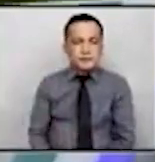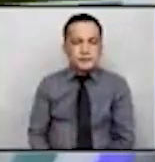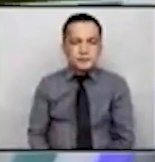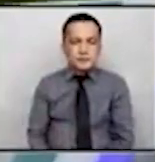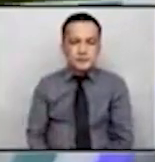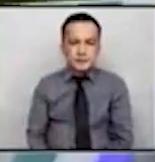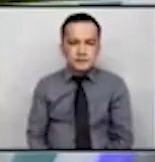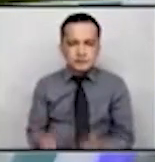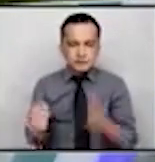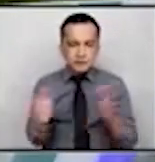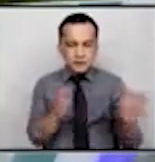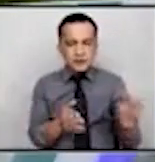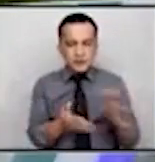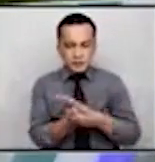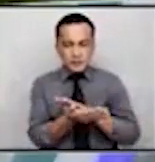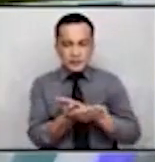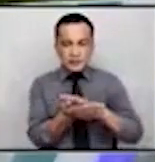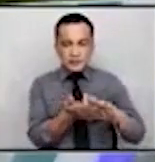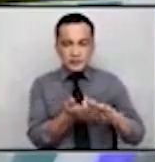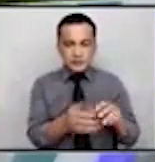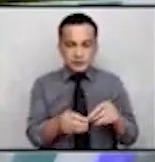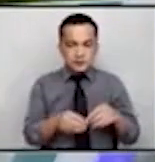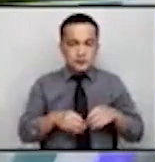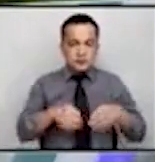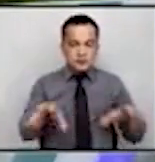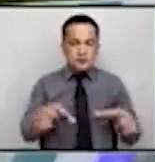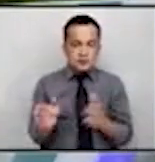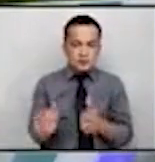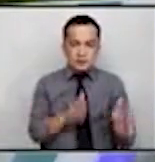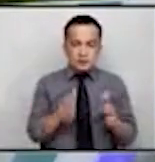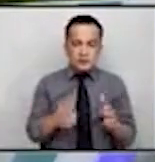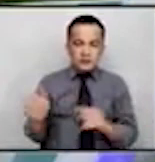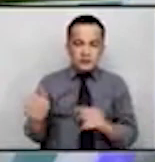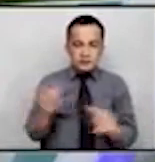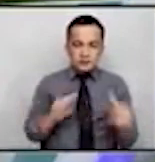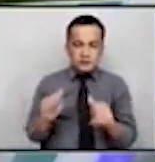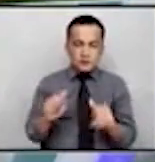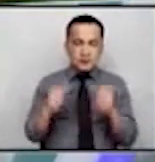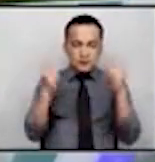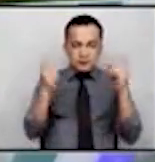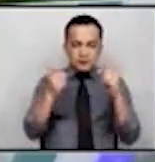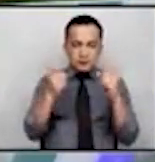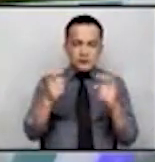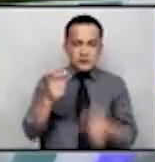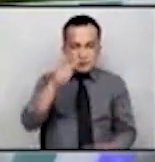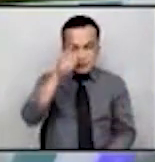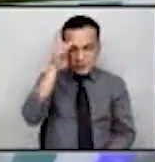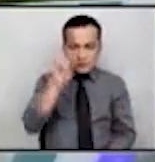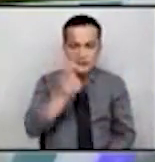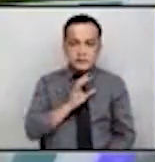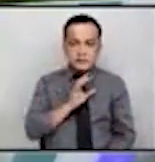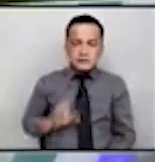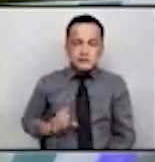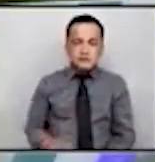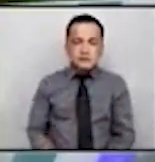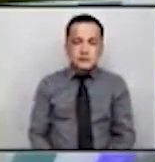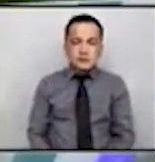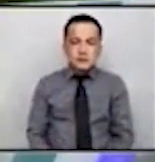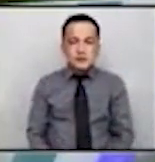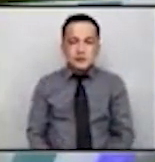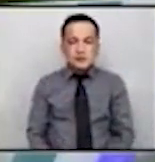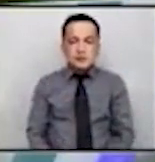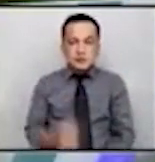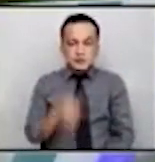Maayos na naipatupad ang mga inilatag na plano at aktibidad sa selebrasyon ng itim na Poong Nazareno. Ayon sa mga otoridad, mahigit 1 milyon